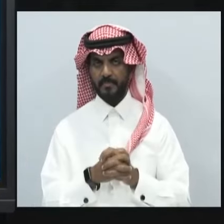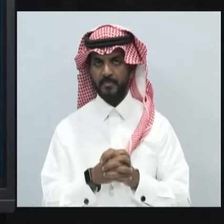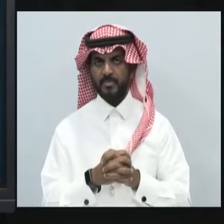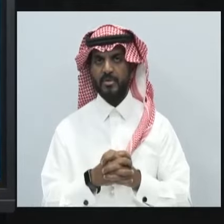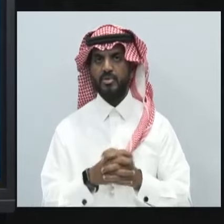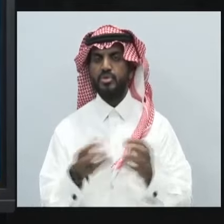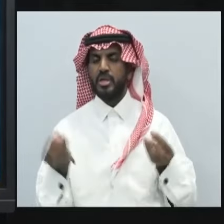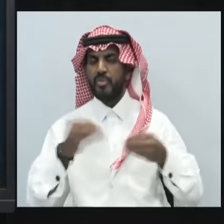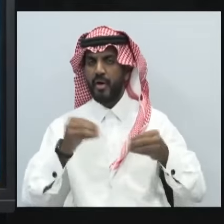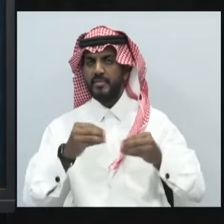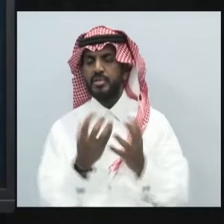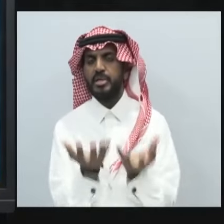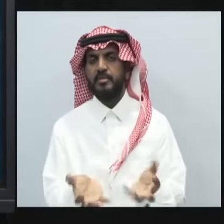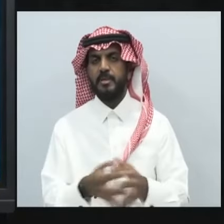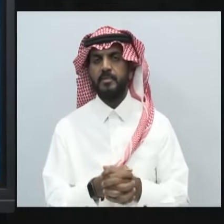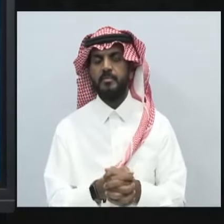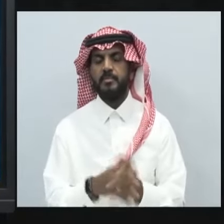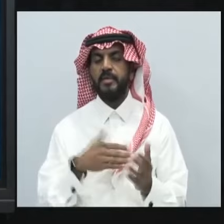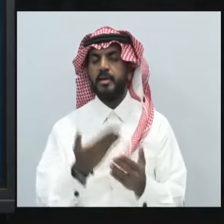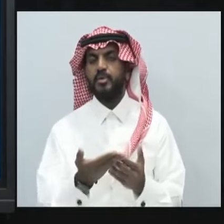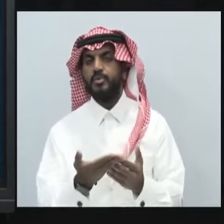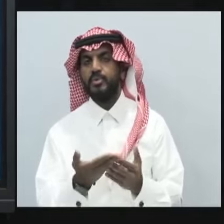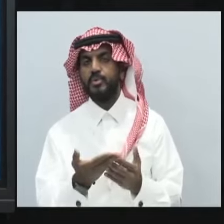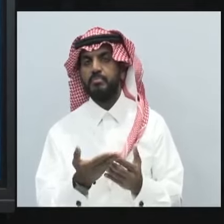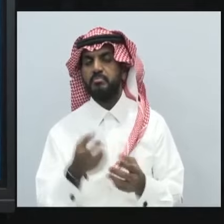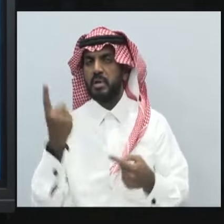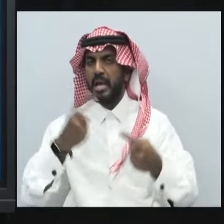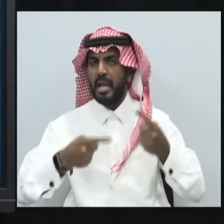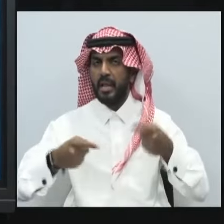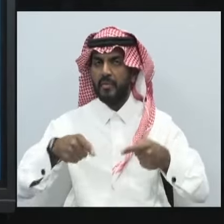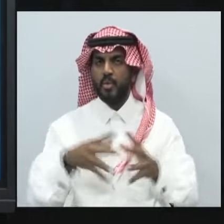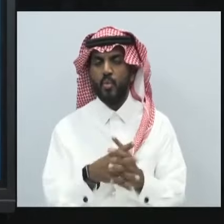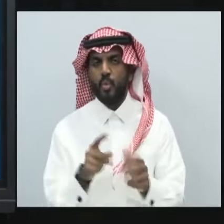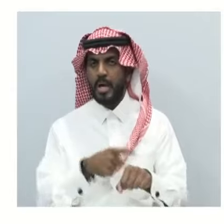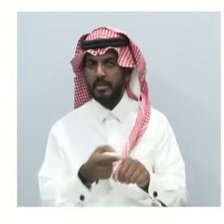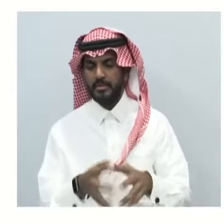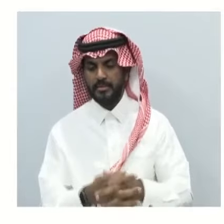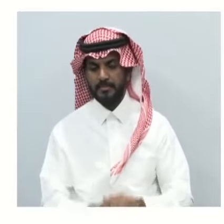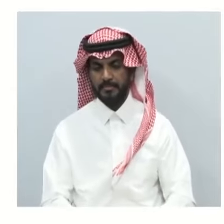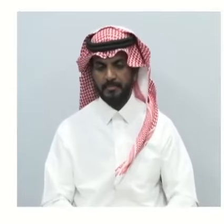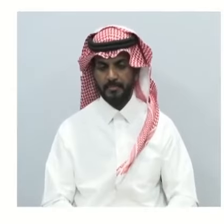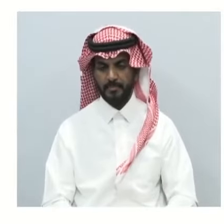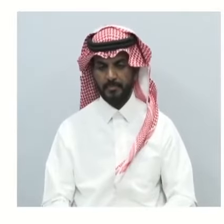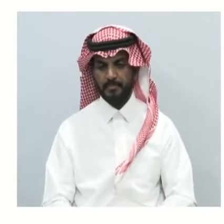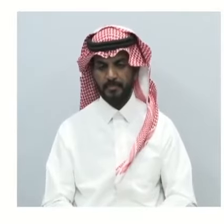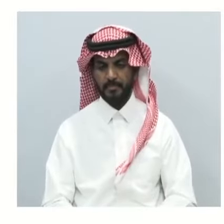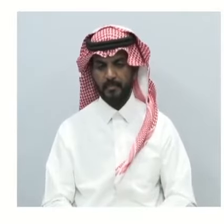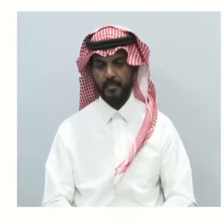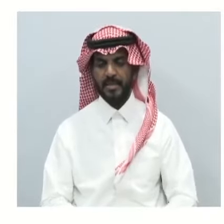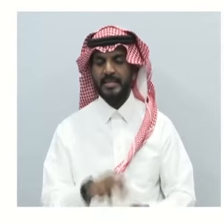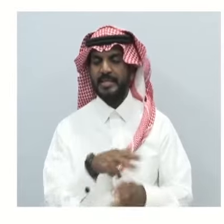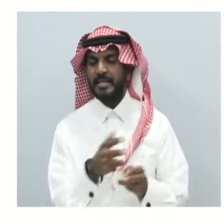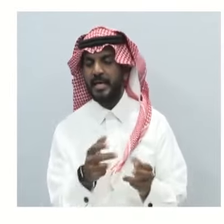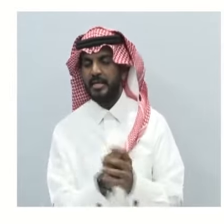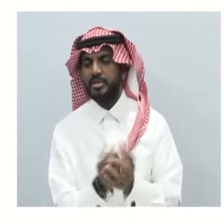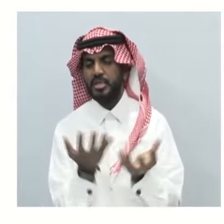الجاذبيه بينهما ماذا يحدث خلال هذه الجاذبيه طالب وطالبه نشاهد معنى تتغير